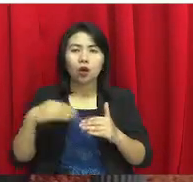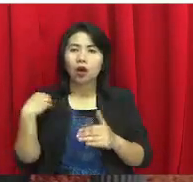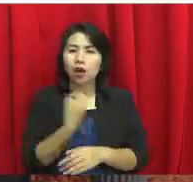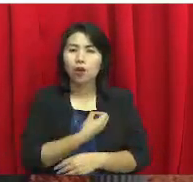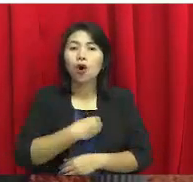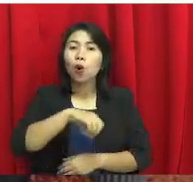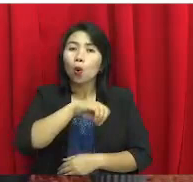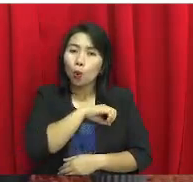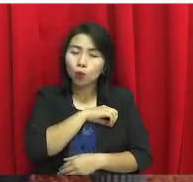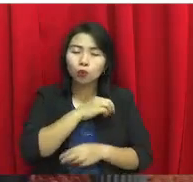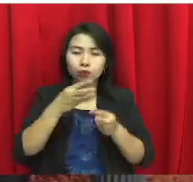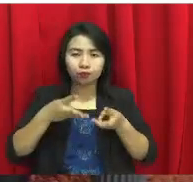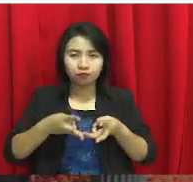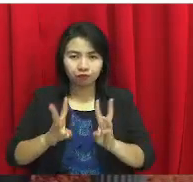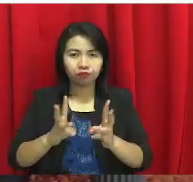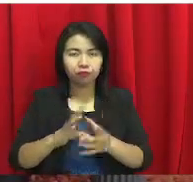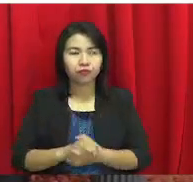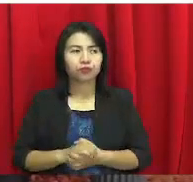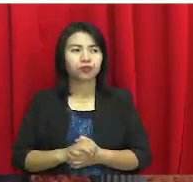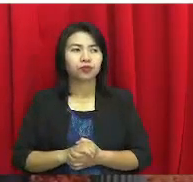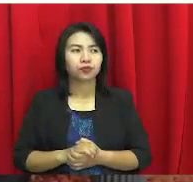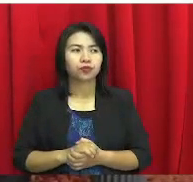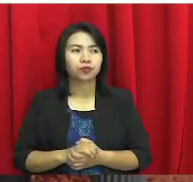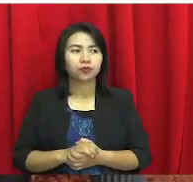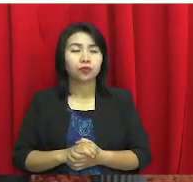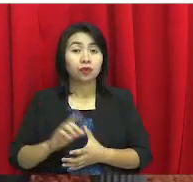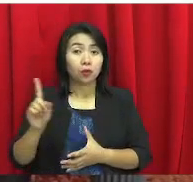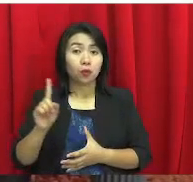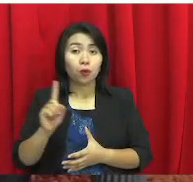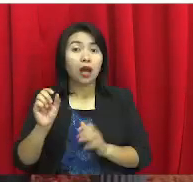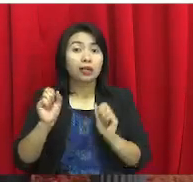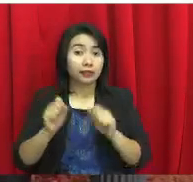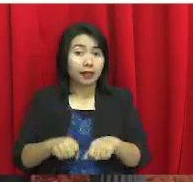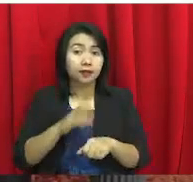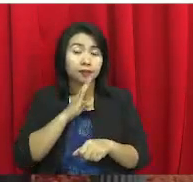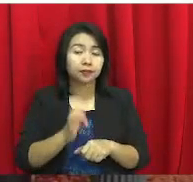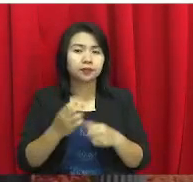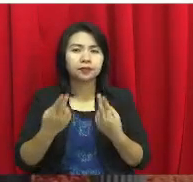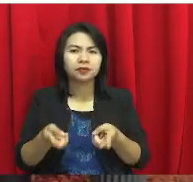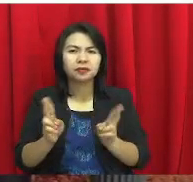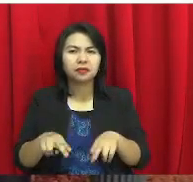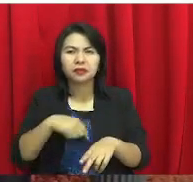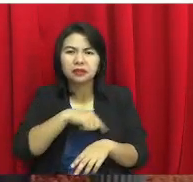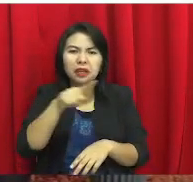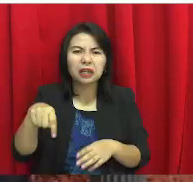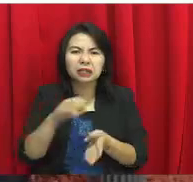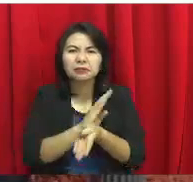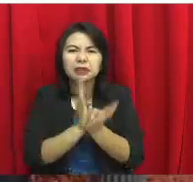ano, Sir Maki, magmumukha tayo. Sorry for the word, ha, pero ito talaga mangyayari sa atin. Magmumukha tayong ingot.